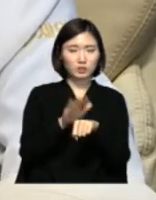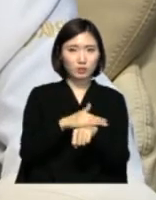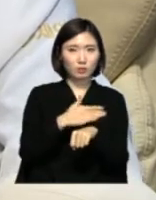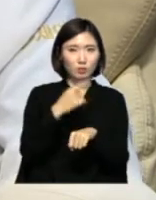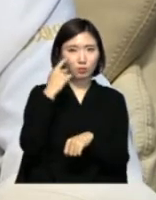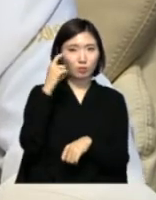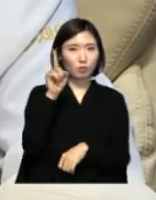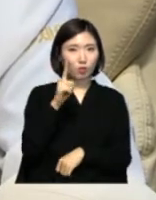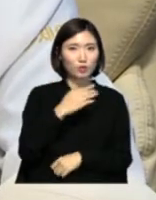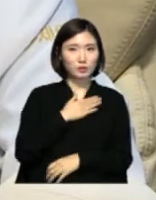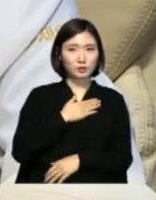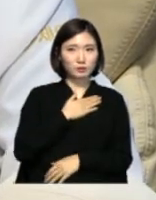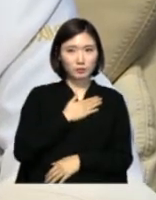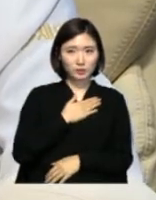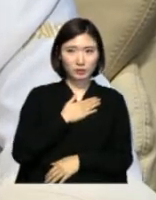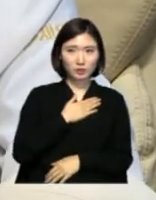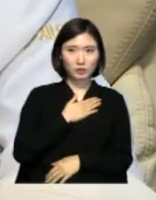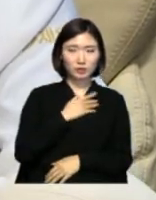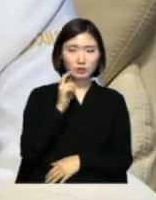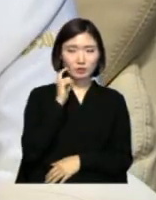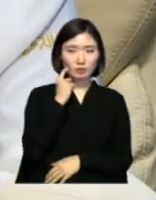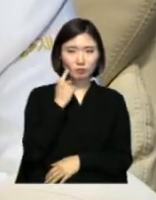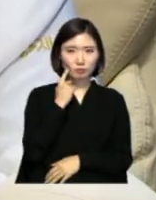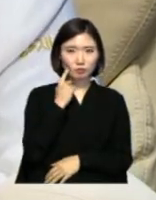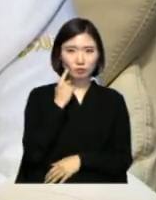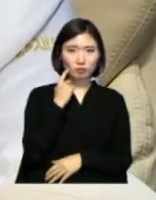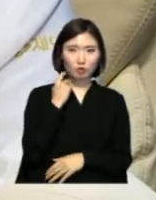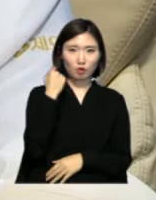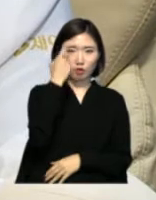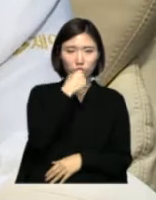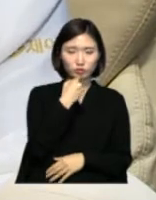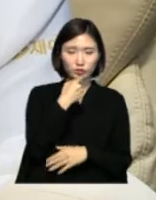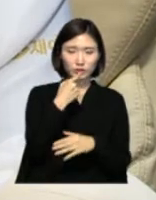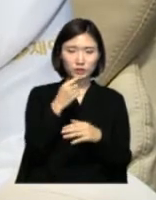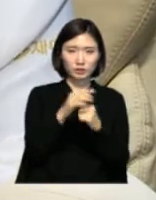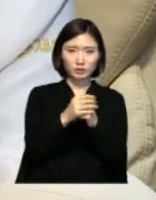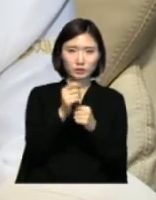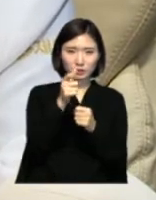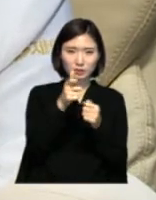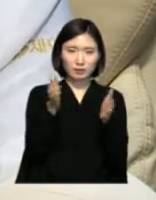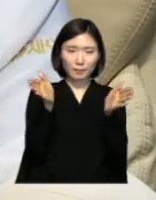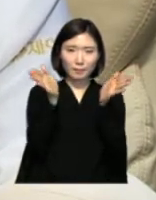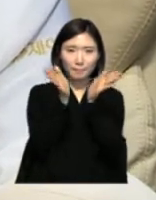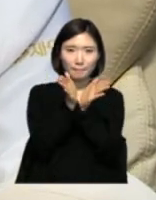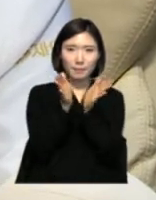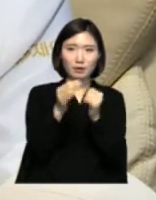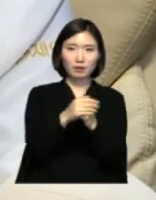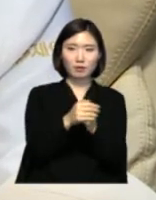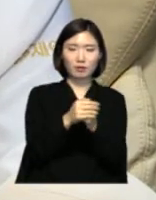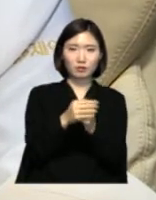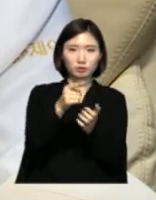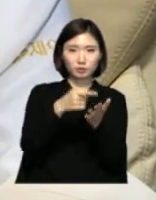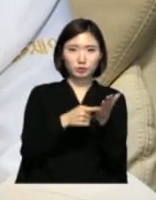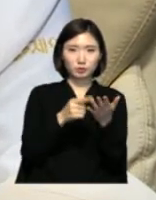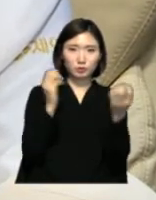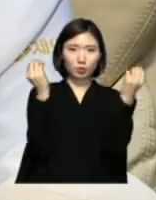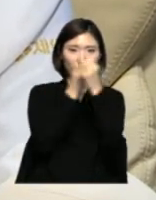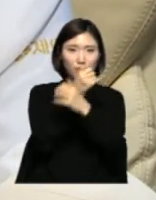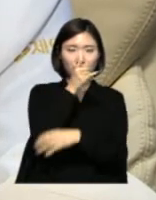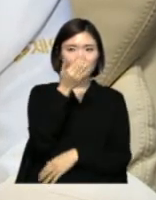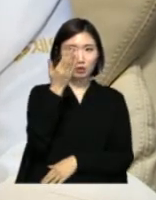생각하시는 게 이제 뭐 심미적인 측면으로 이제 예뻐지고 얼굴이 작아지고 뭐 얼굴이 뭐 아주 갸름해진 수술로 이제 오인을 하고